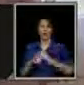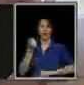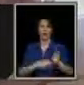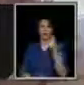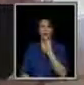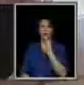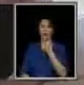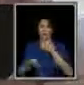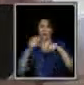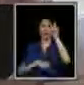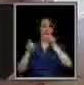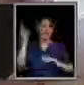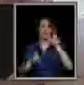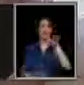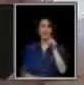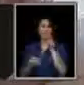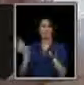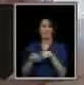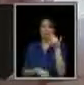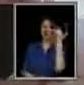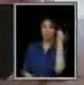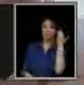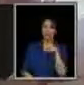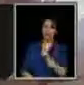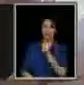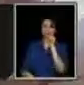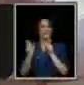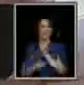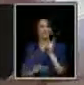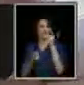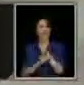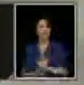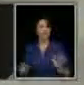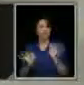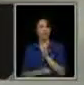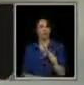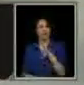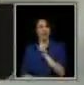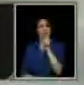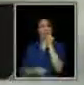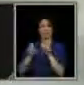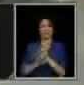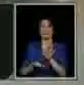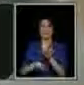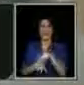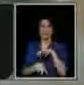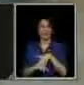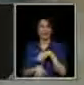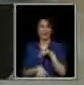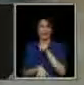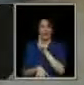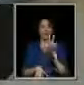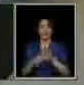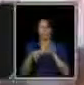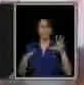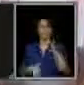הבעיות הנפשיות, זה לא אנשים שלא מבינים כלום, זה לא אנשים בלי רגשות, זה לא אנשים מנותקים. הרבה מתייחסים